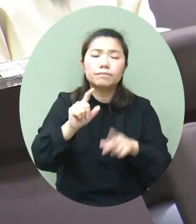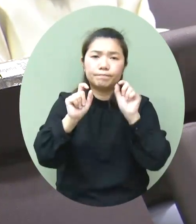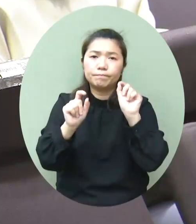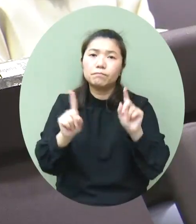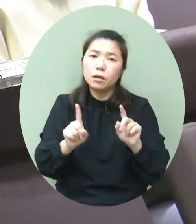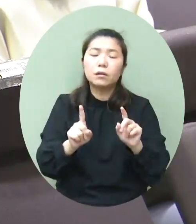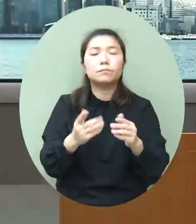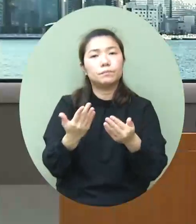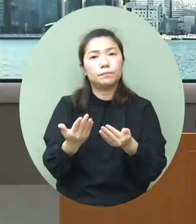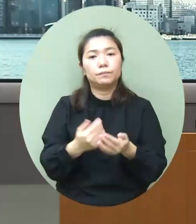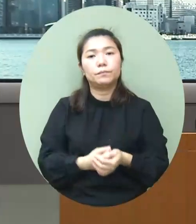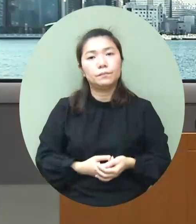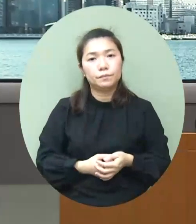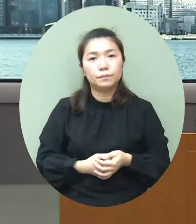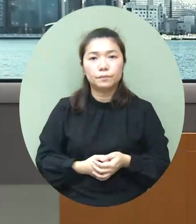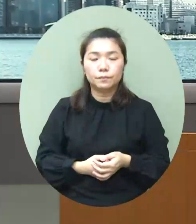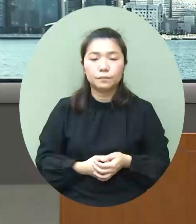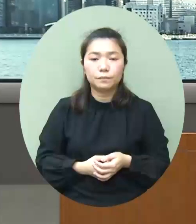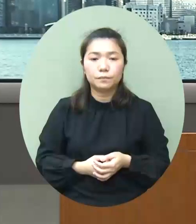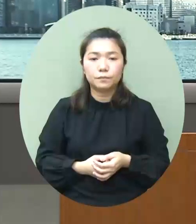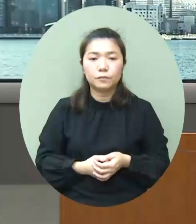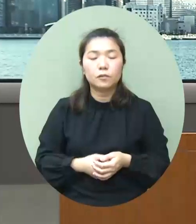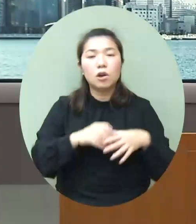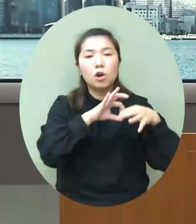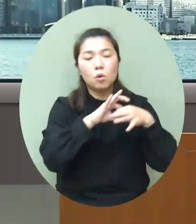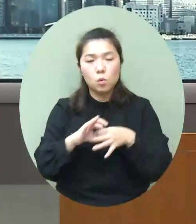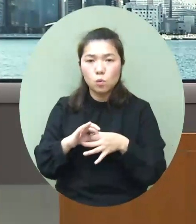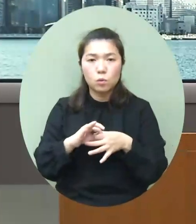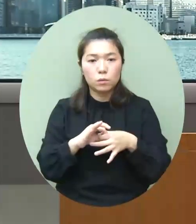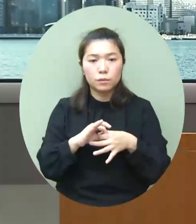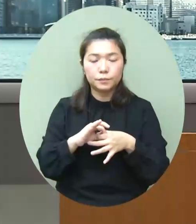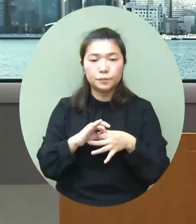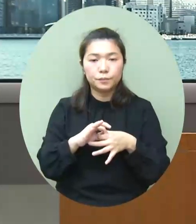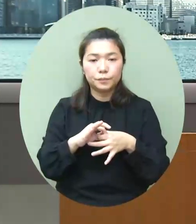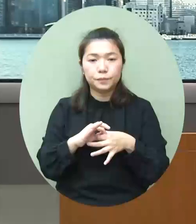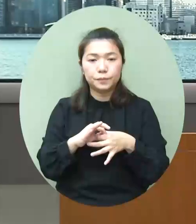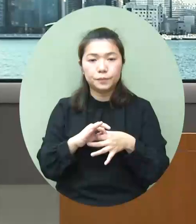可以借给他们吗？有什么考虑因素？关于